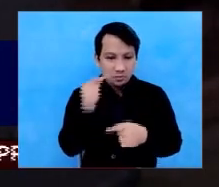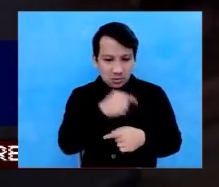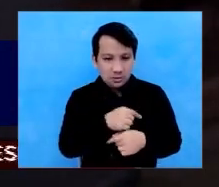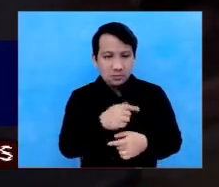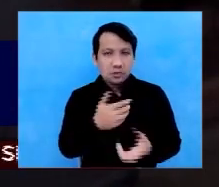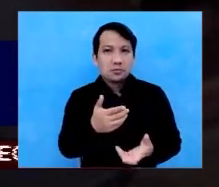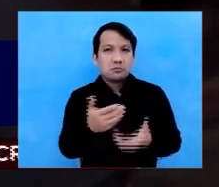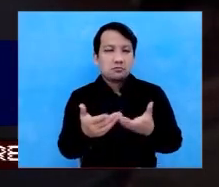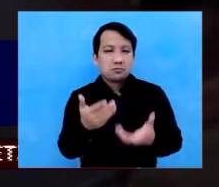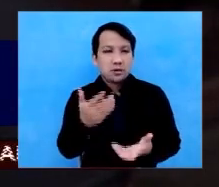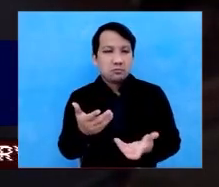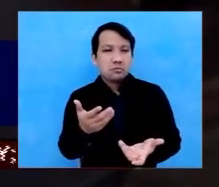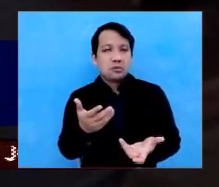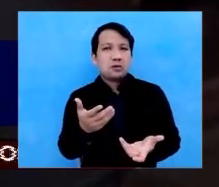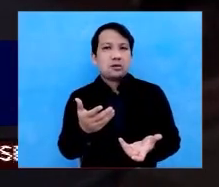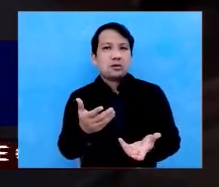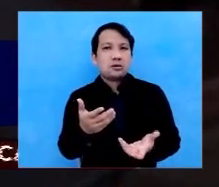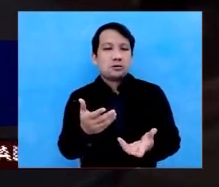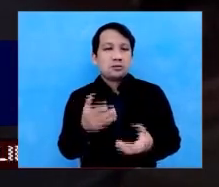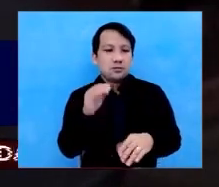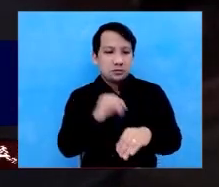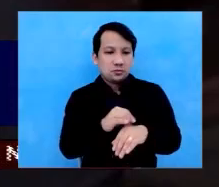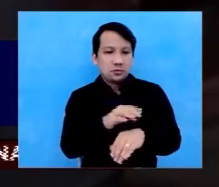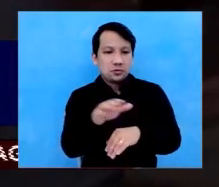nating influencers no na